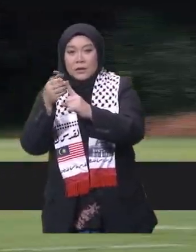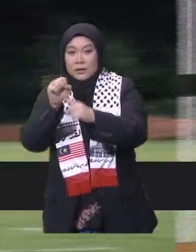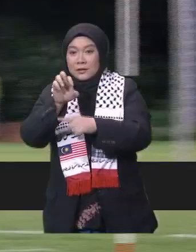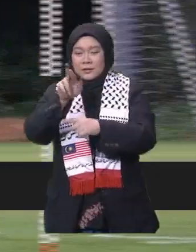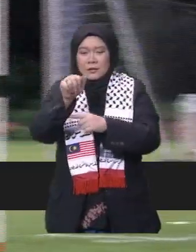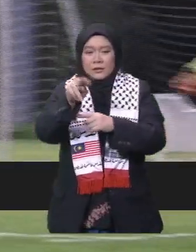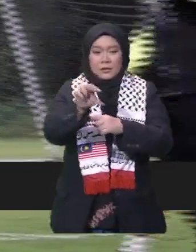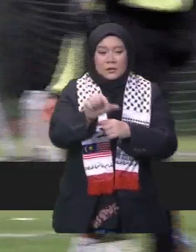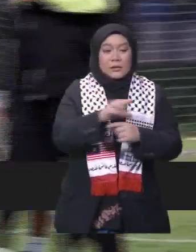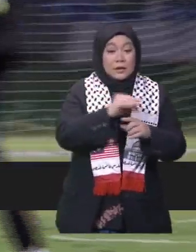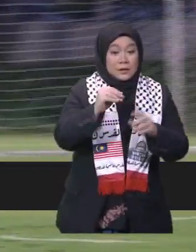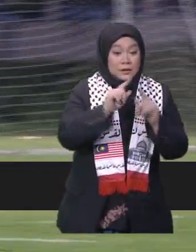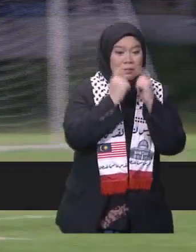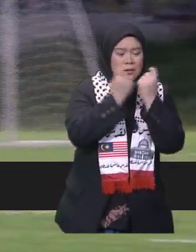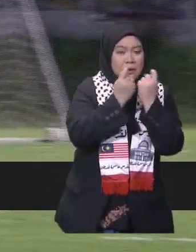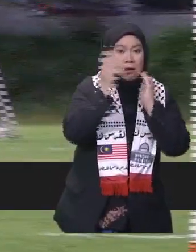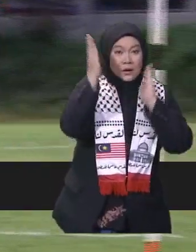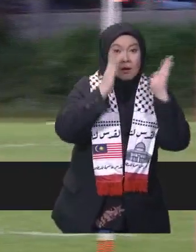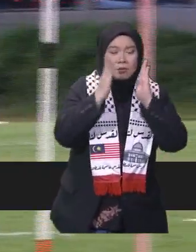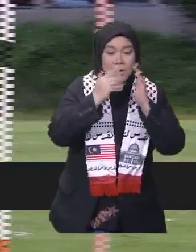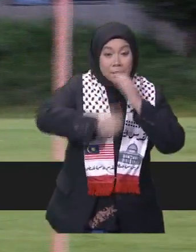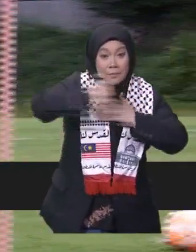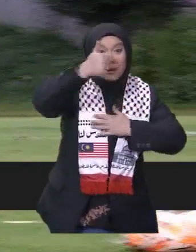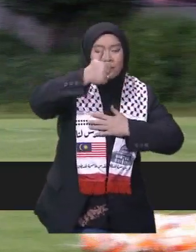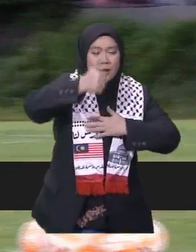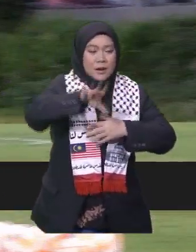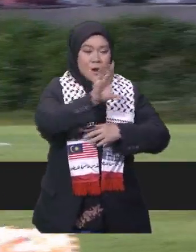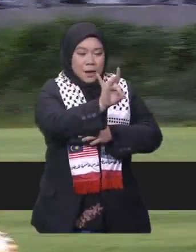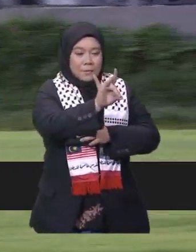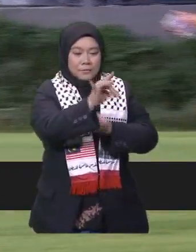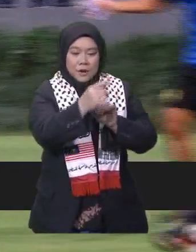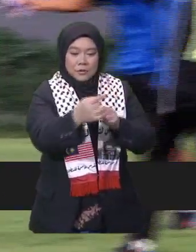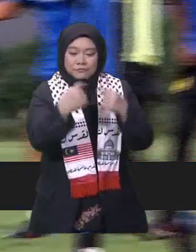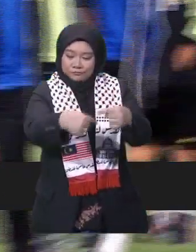Malaya mempunyai rekod baik ke atas Laos apabila memenangi kesemua 8